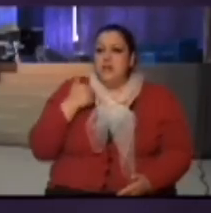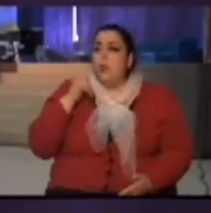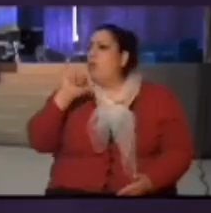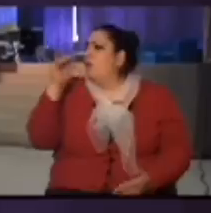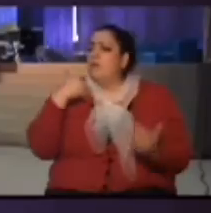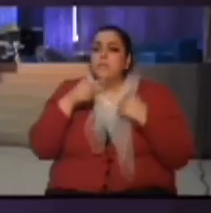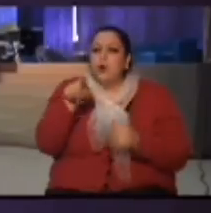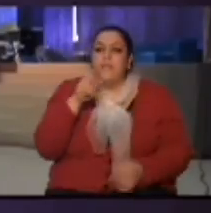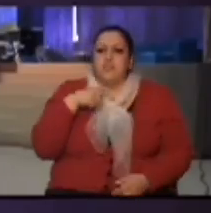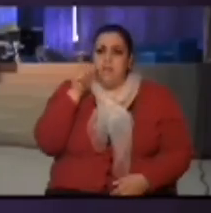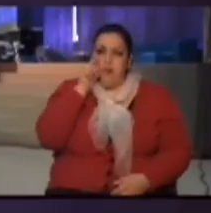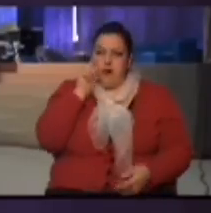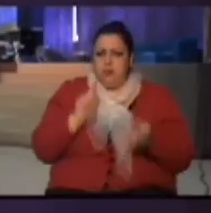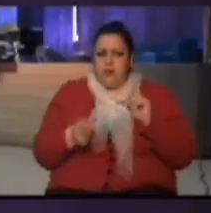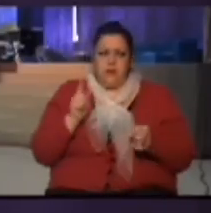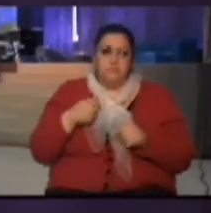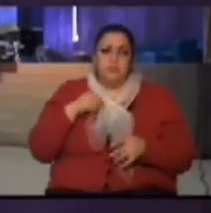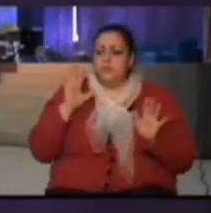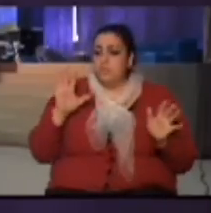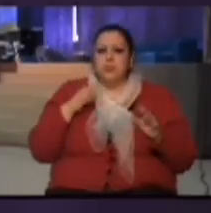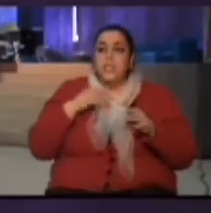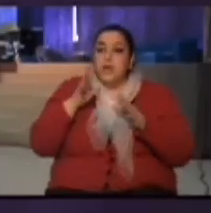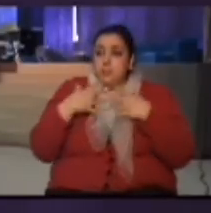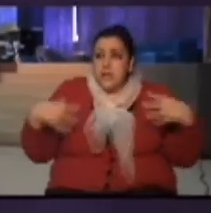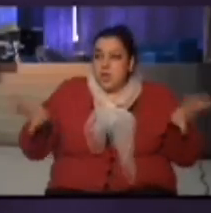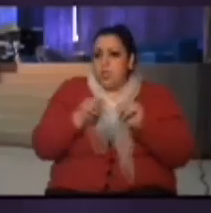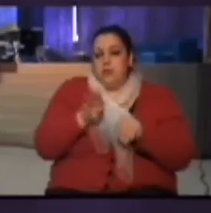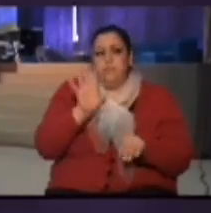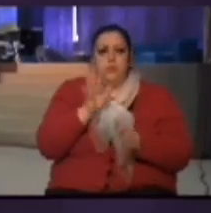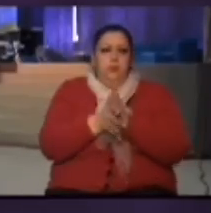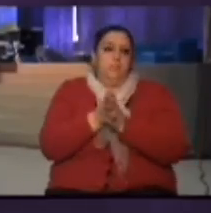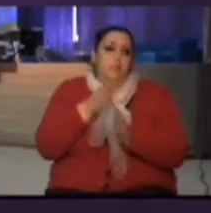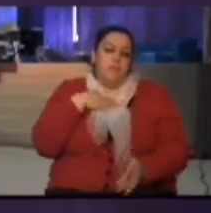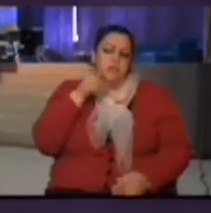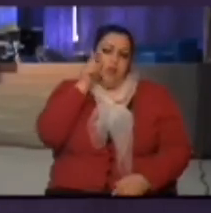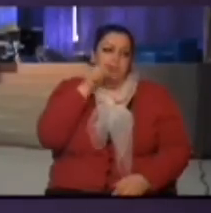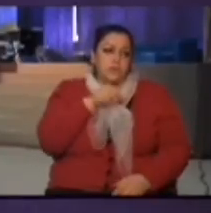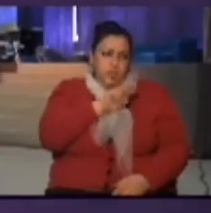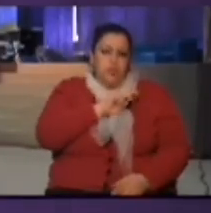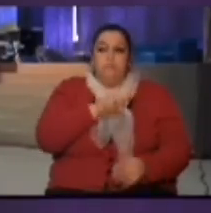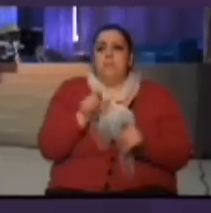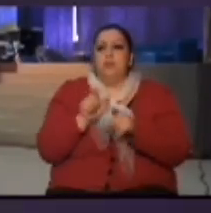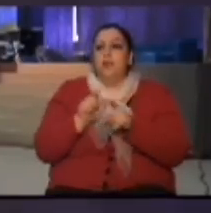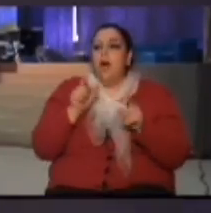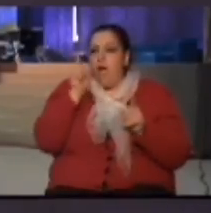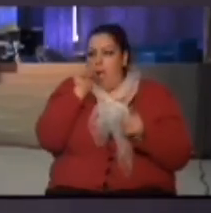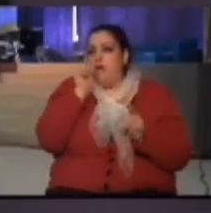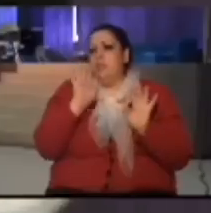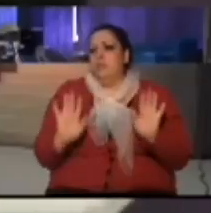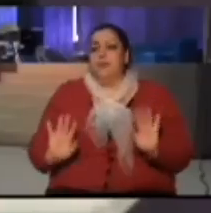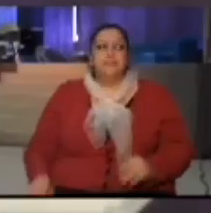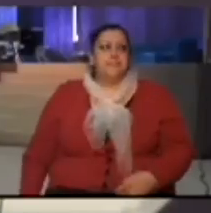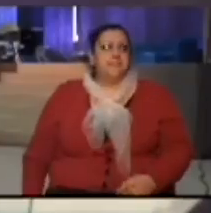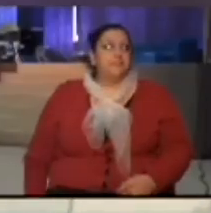այսպես դաստիարակված է ու սենց գնում է առաջ, ամեն, սիրում եմ, իրականում սիրում եմ ամեն մեկիդ, նորից